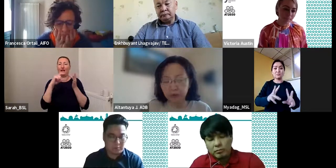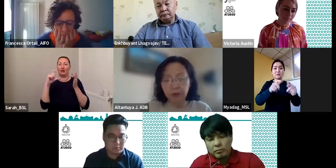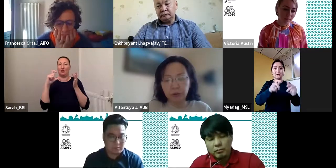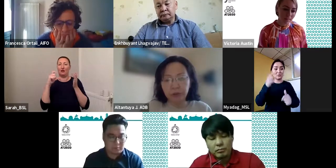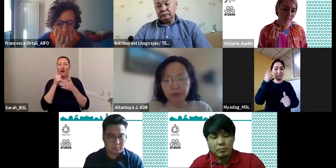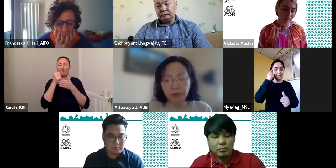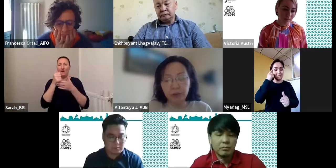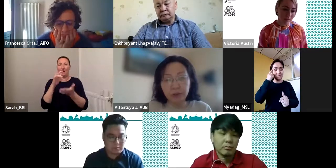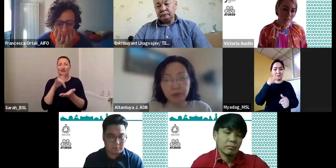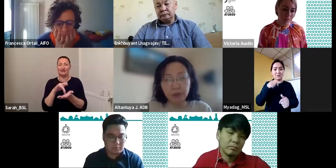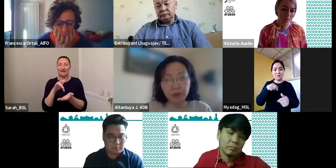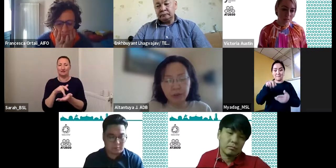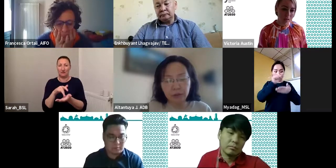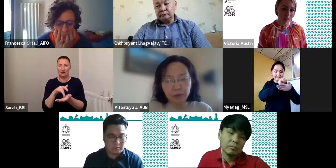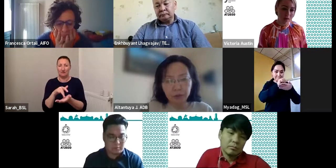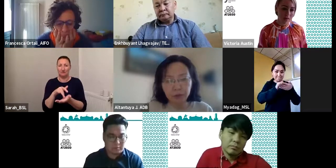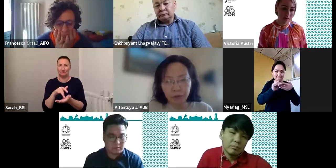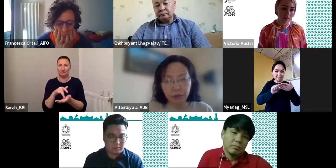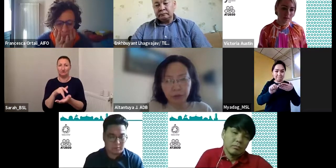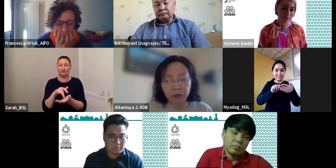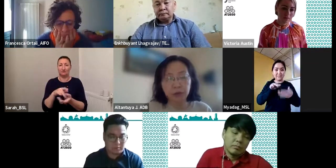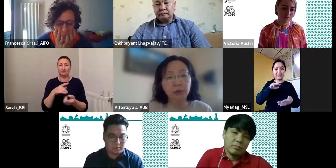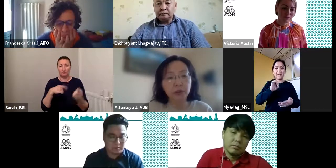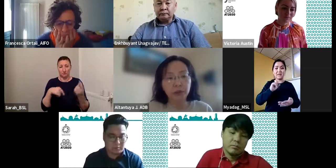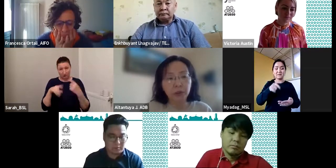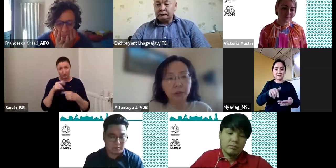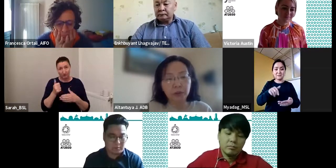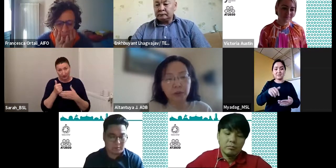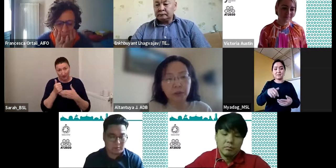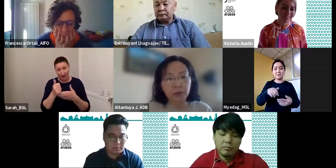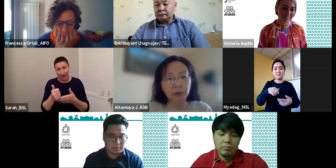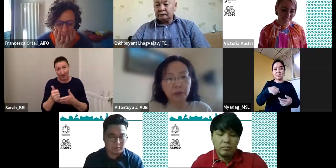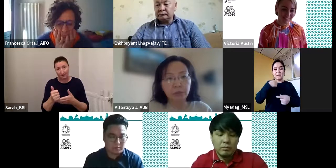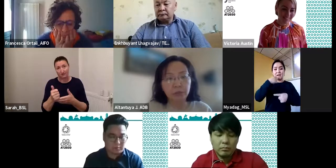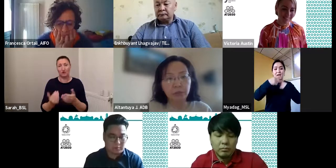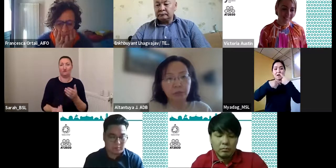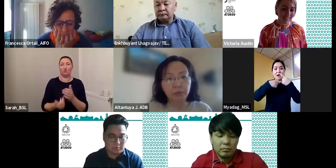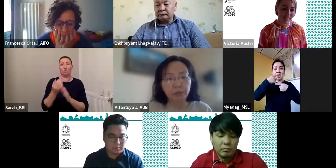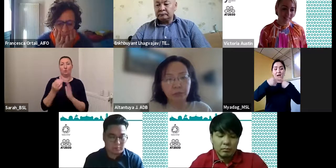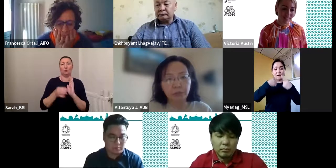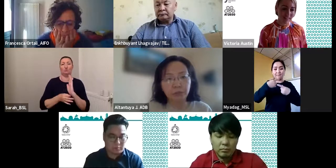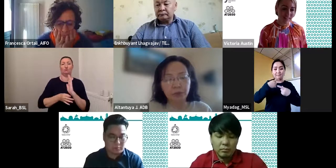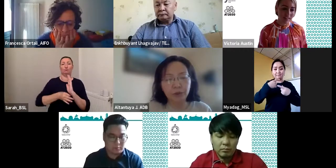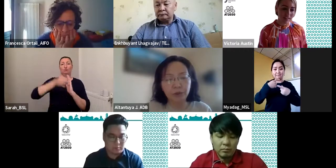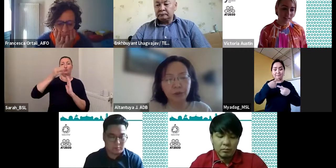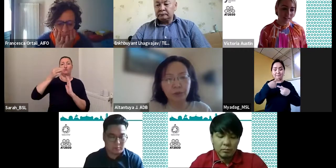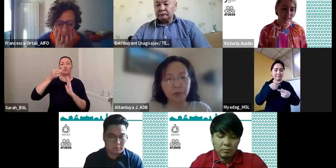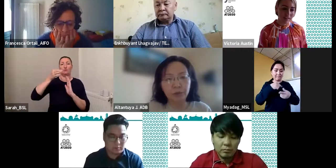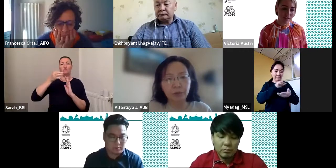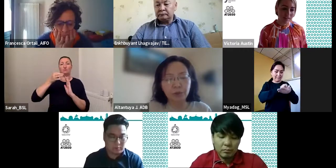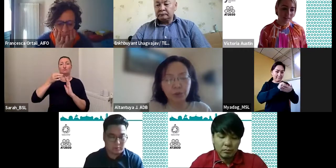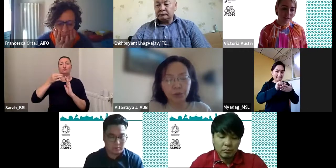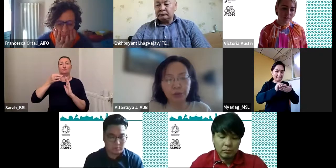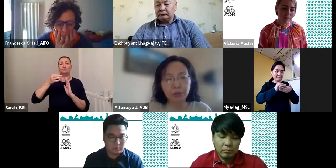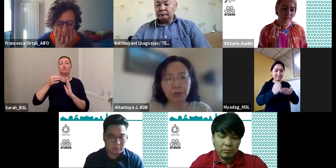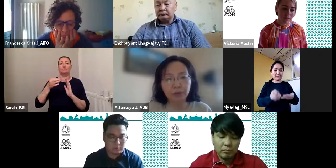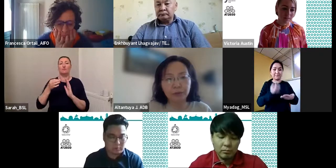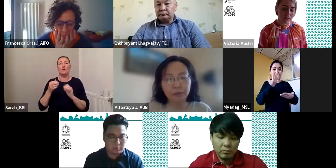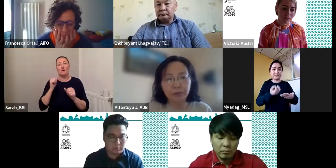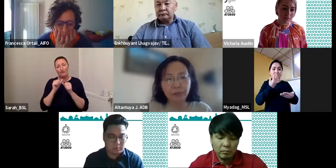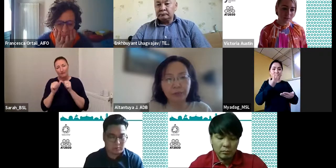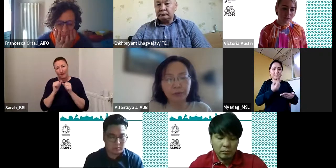бичвэрийг одоо бичсэн текстийг авьяа болгох, яриа болгодог тийм юу софтвер